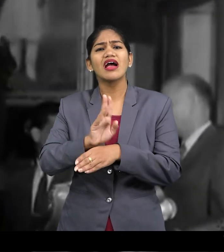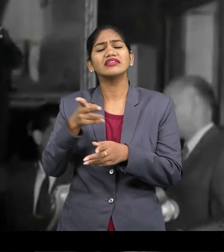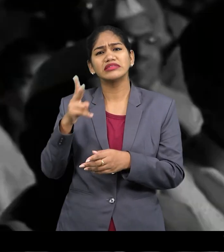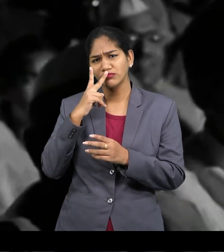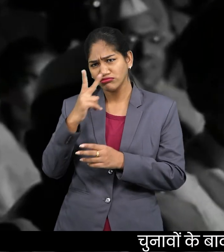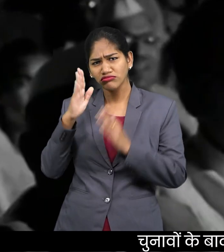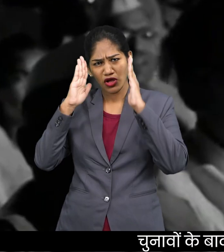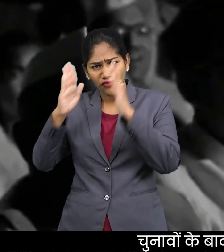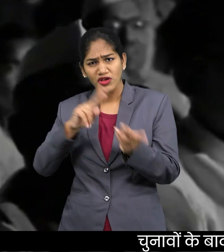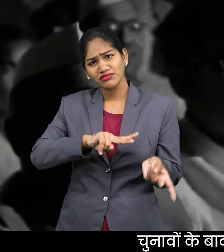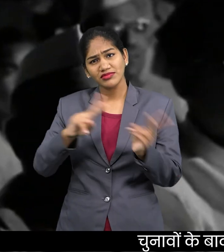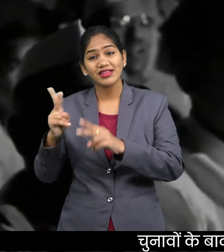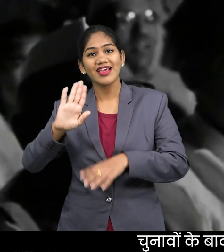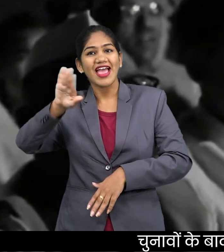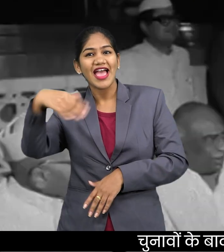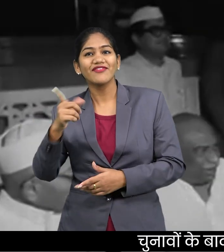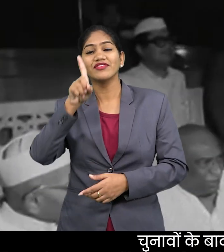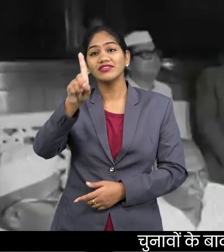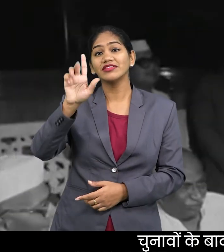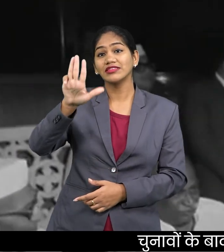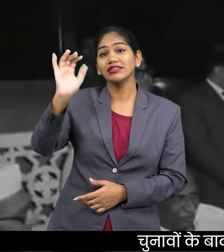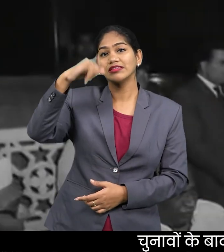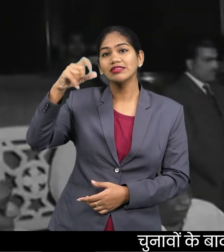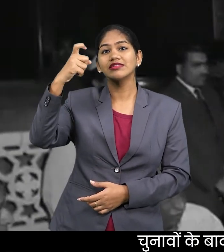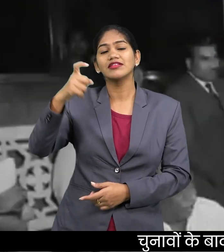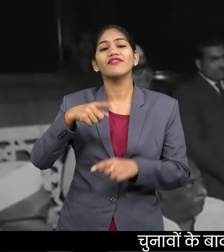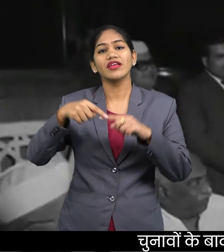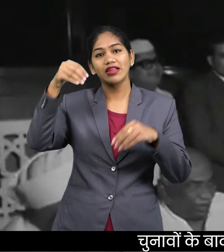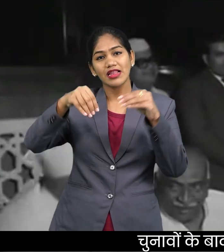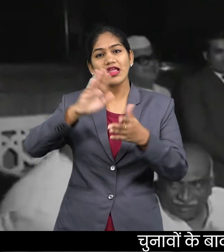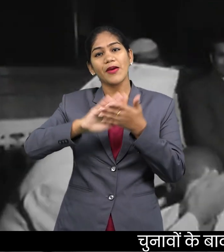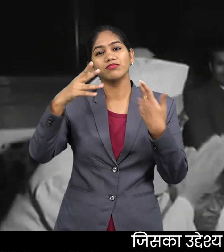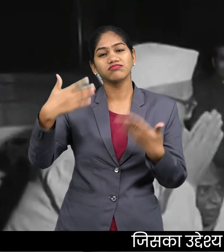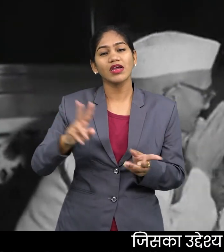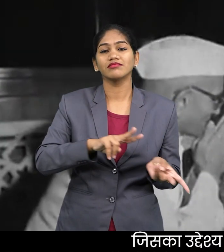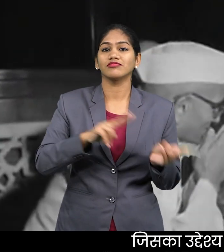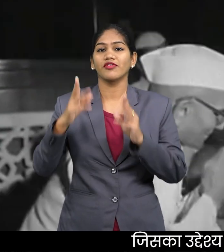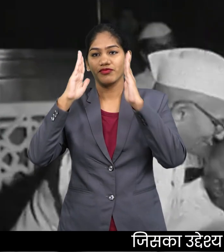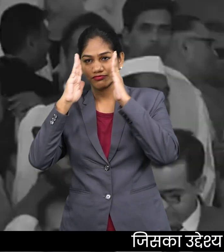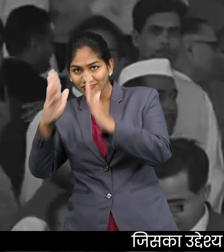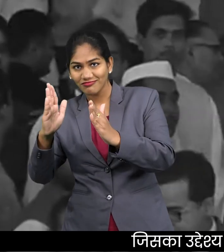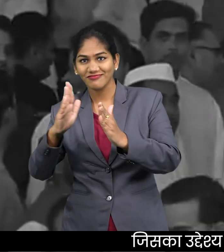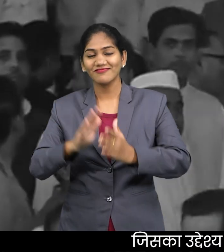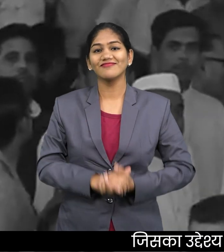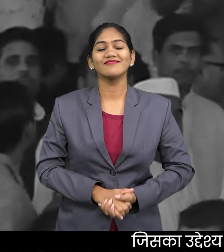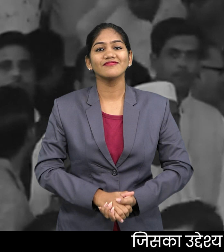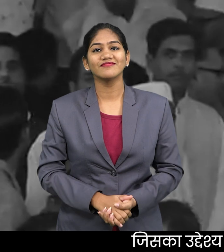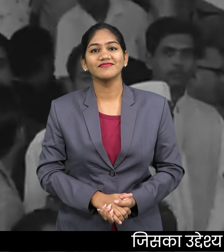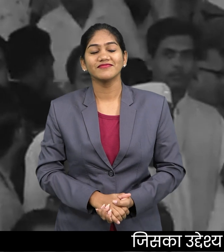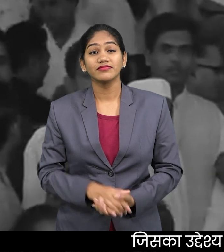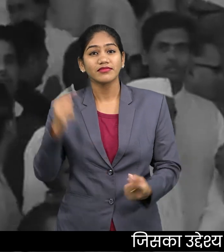1967 के चुनावों के बाद अपनी पार्टी का ध्यान केंद्रित किया, जिसका उद्देश्य गरीबों और दलितों